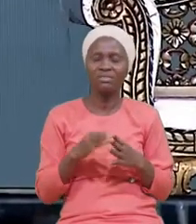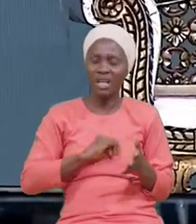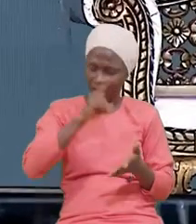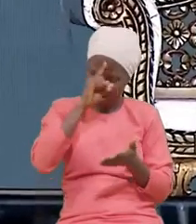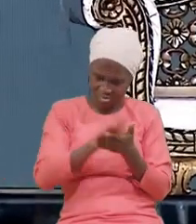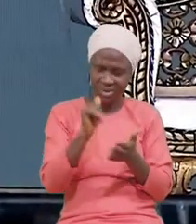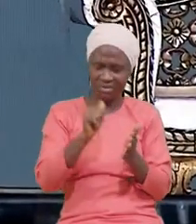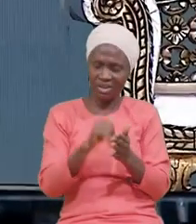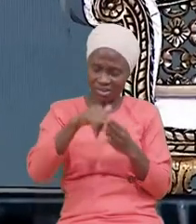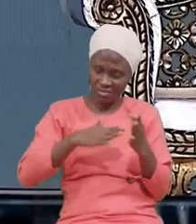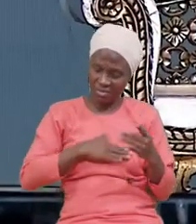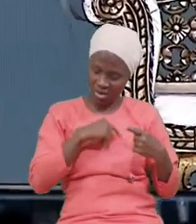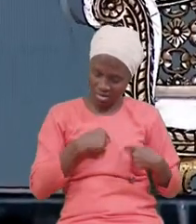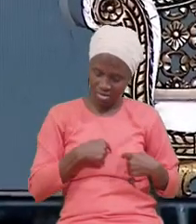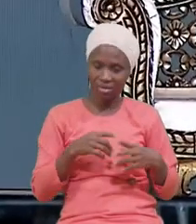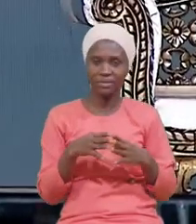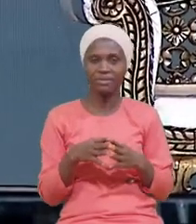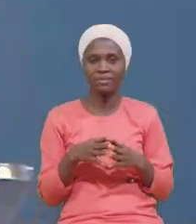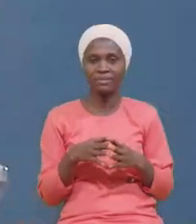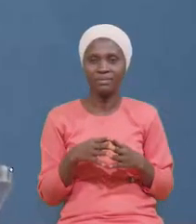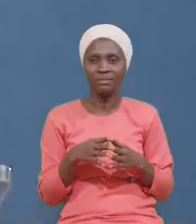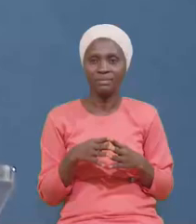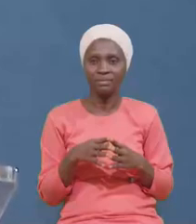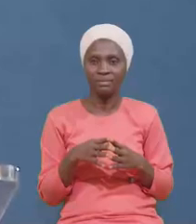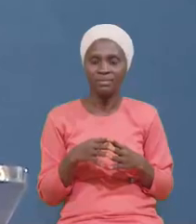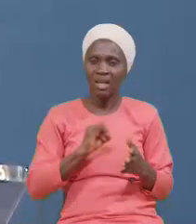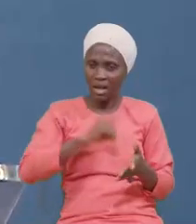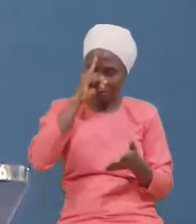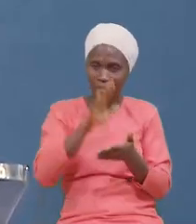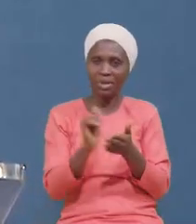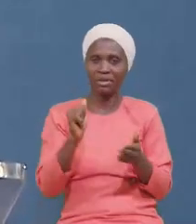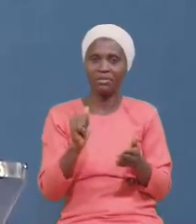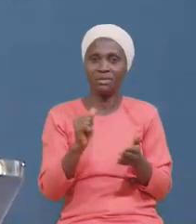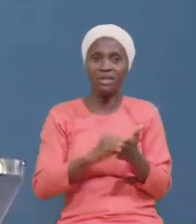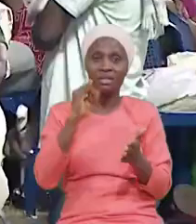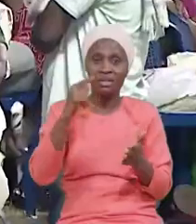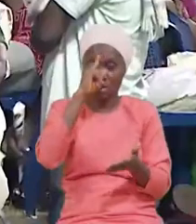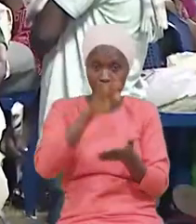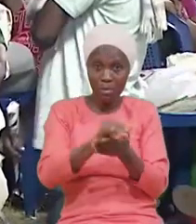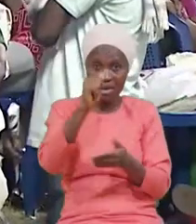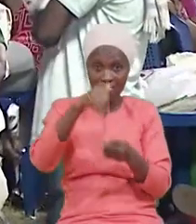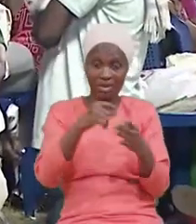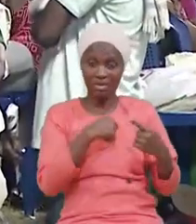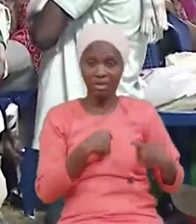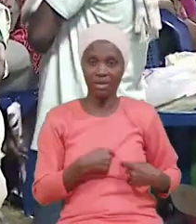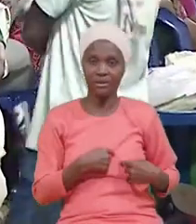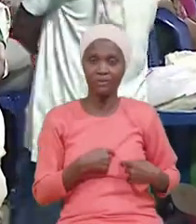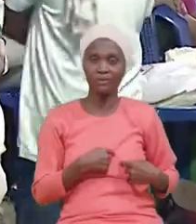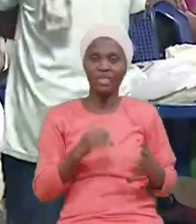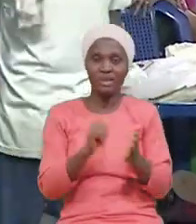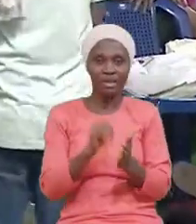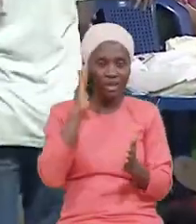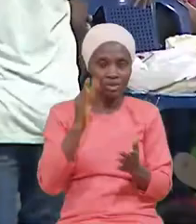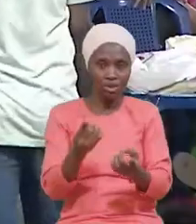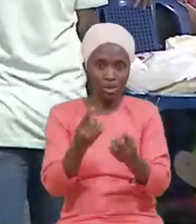బిలీవ్ దట్ ఇన్ మై హార్ట్ నా హృదయములో నేను విశ్వసిస్తున్నాను హి బిలీవ్స్ ఇన్ ద హార్ట్ ఆయన హృదయములో విశ్వసిస్తే కమ్ అవుట్ ఆఫ్